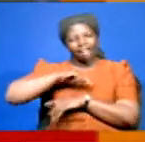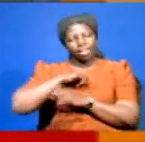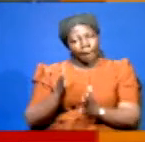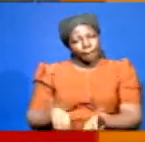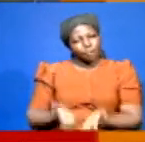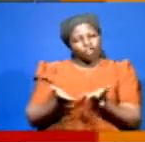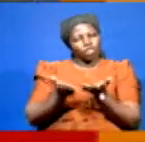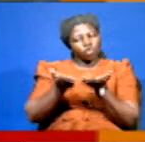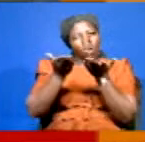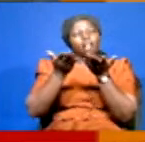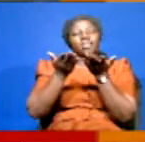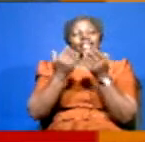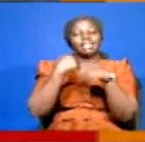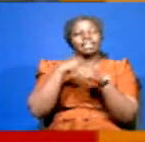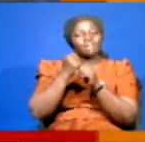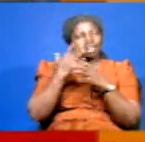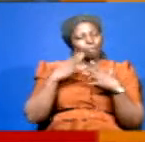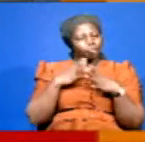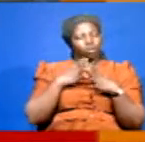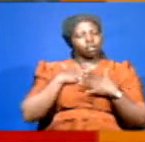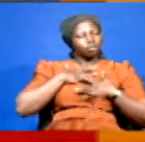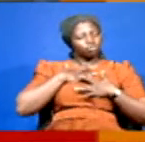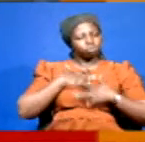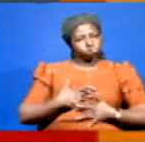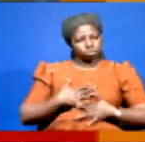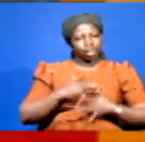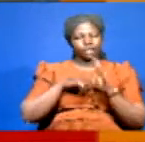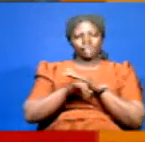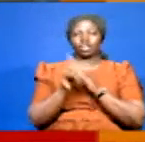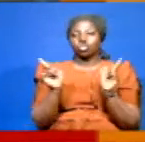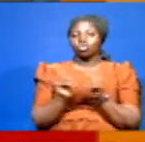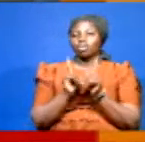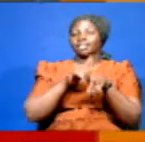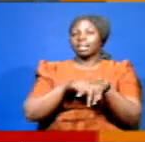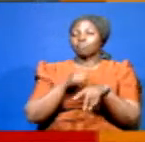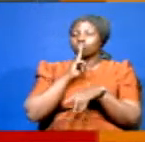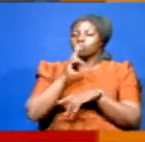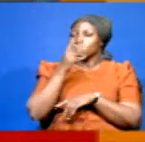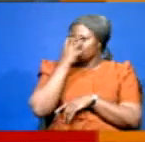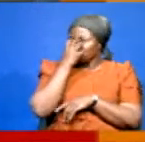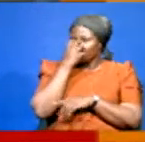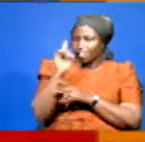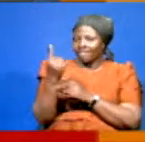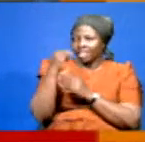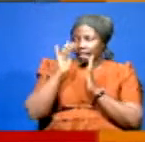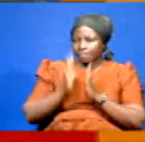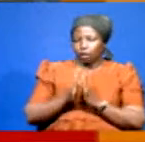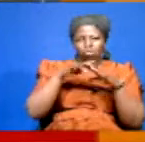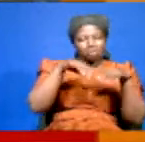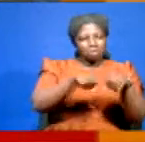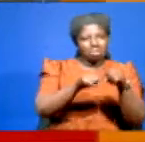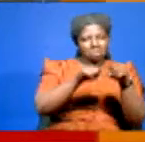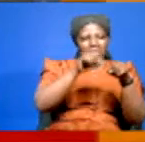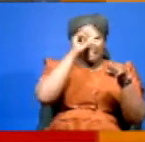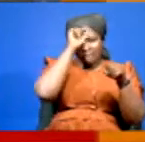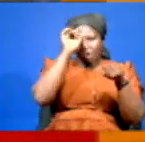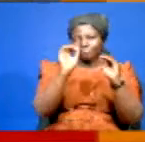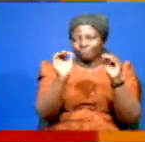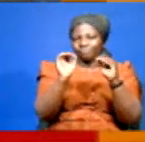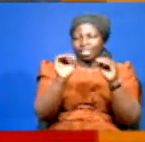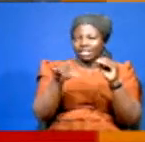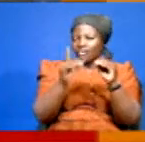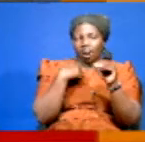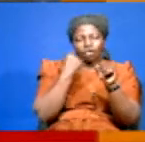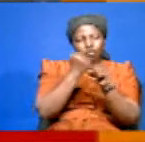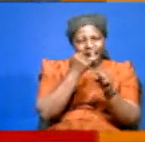kwa muda uliokuwa mfupi zaidi. Kwa hivyo Ruto si wa kwanza wa kuingia katika serikali hii. Serikali amekuwa naibu wa rais kwa miaka 10. Kwa